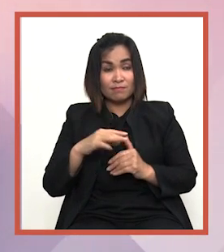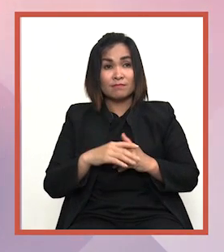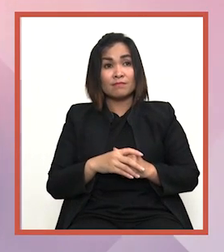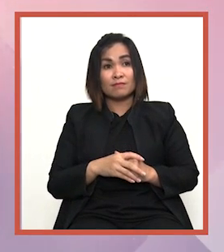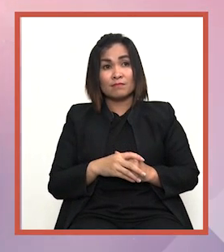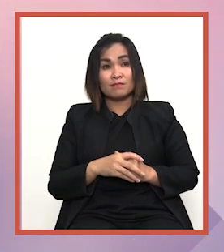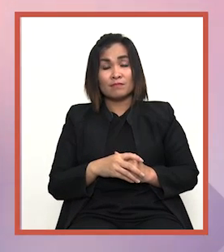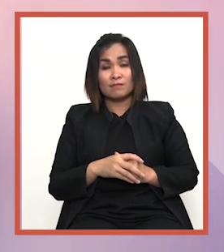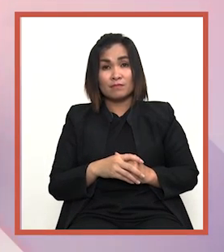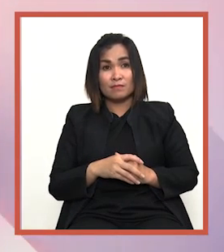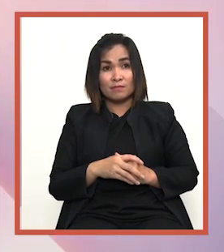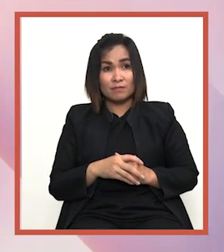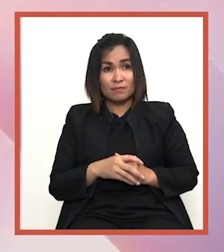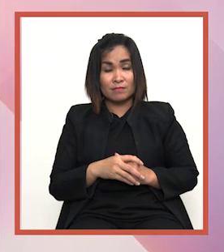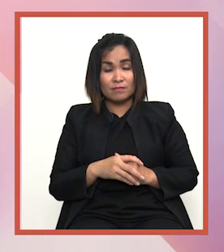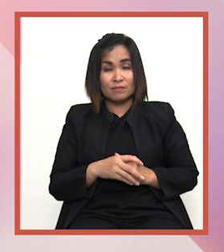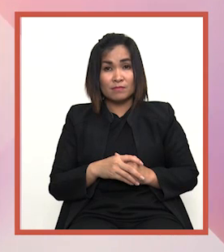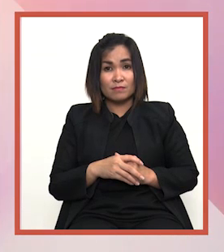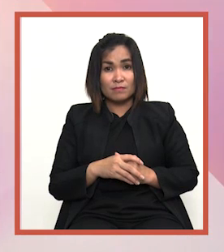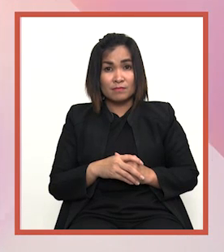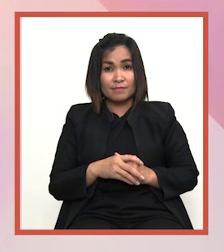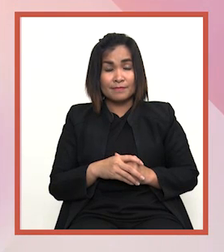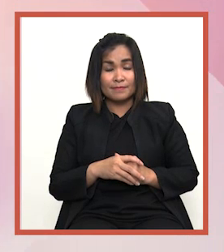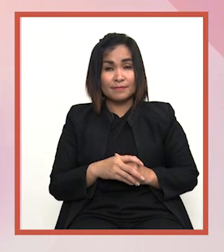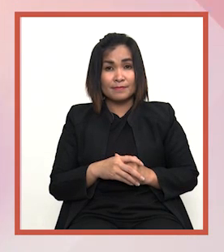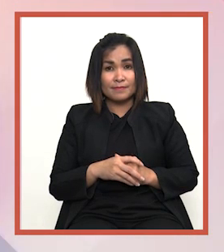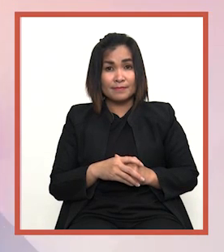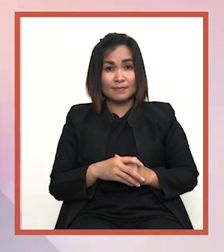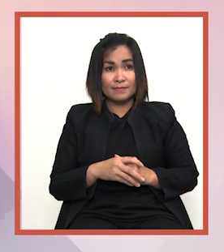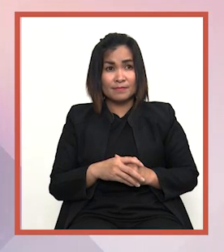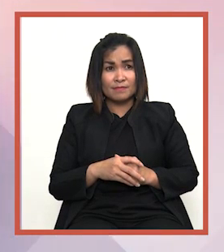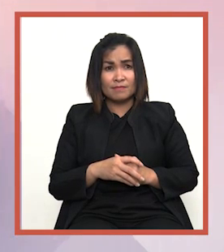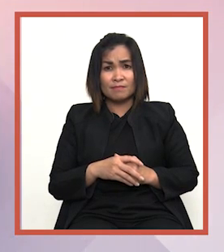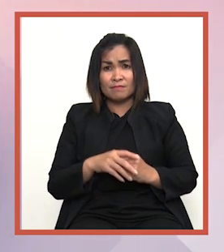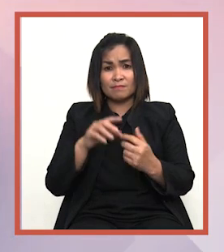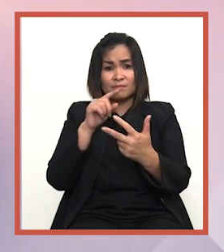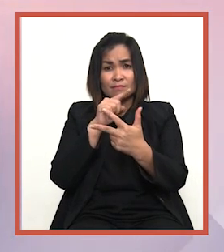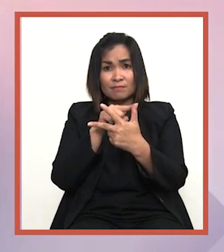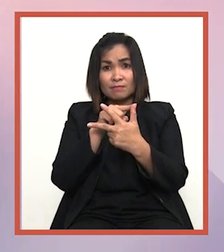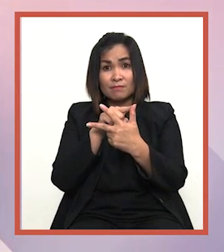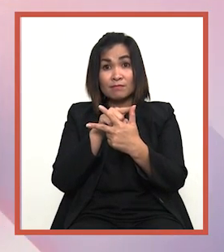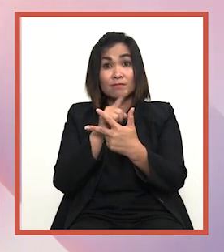สวิตช์4ทางครับแบบแรกแบบงานสมบู